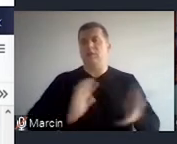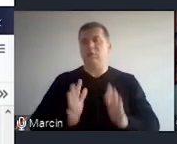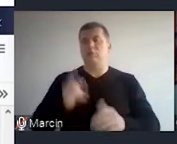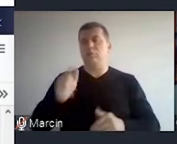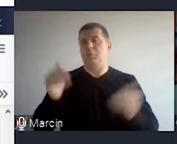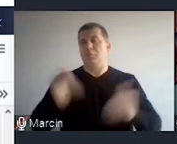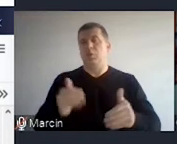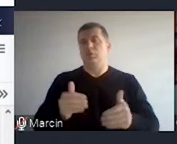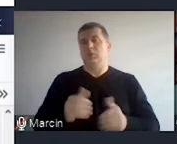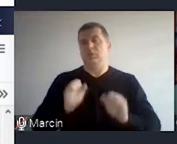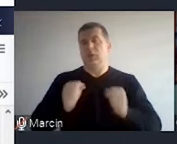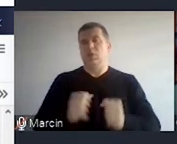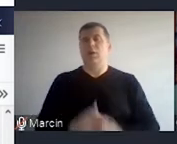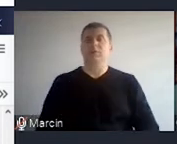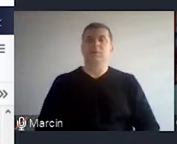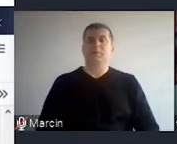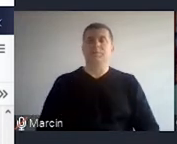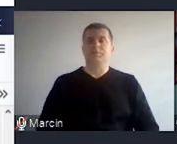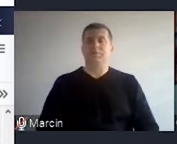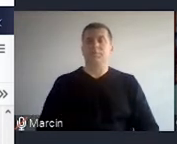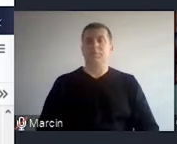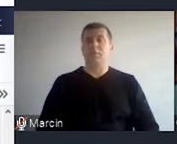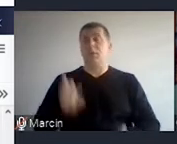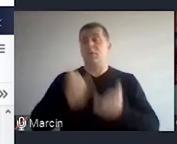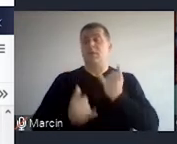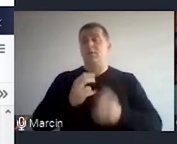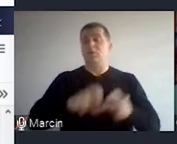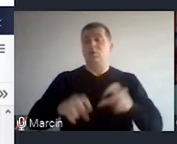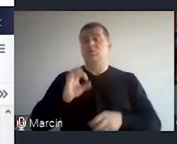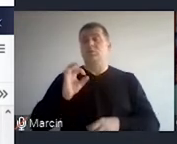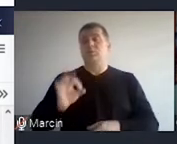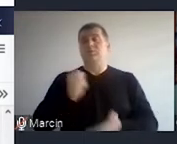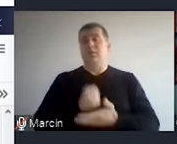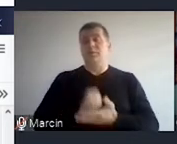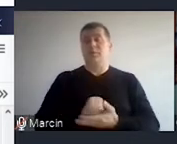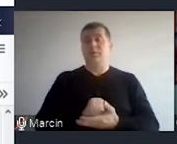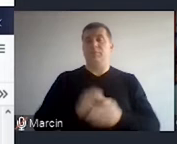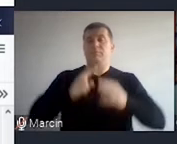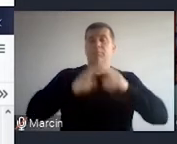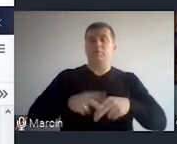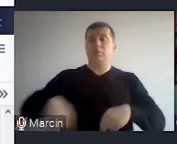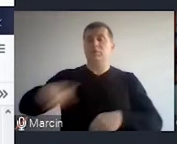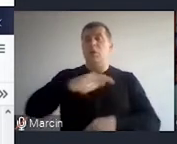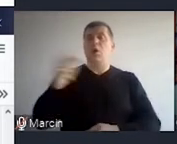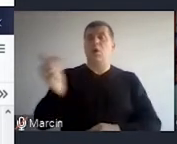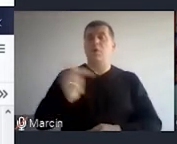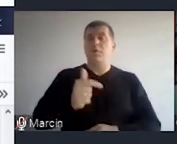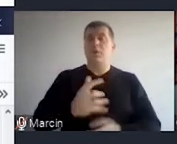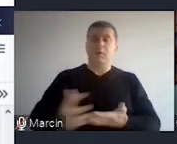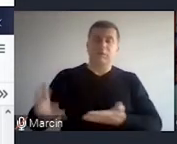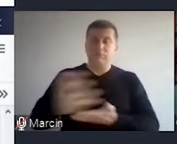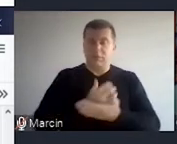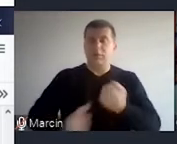może działać. Jeśli chodzi o pozostałe obowiązki związane z